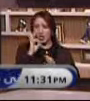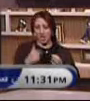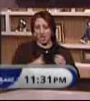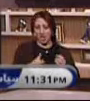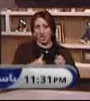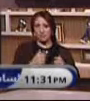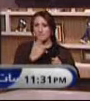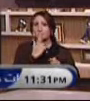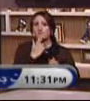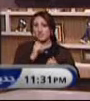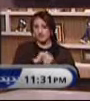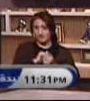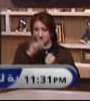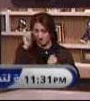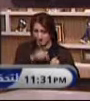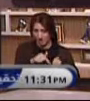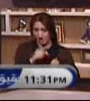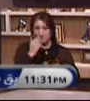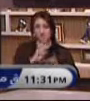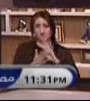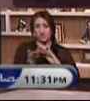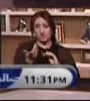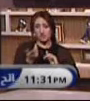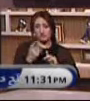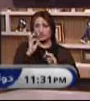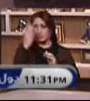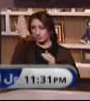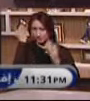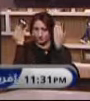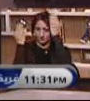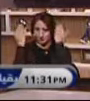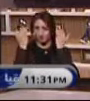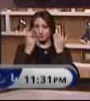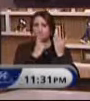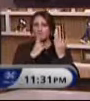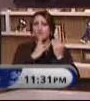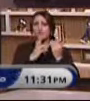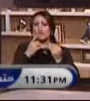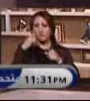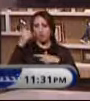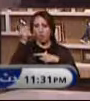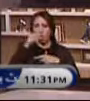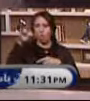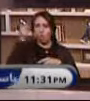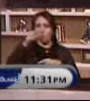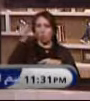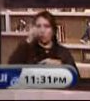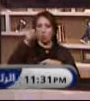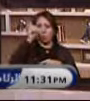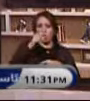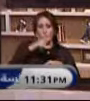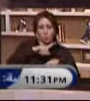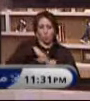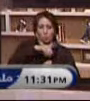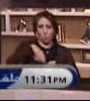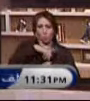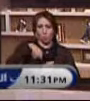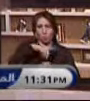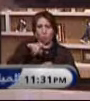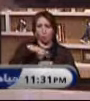ساعة. ساعة واحدة. الله يرضى عن سيدنا موسى عليه السلام ماشي كده ليه راجل